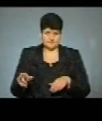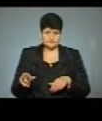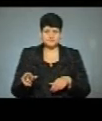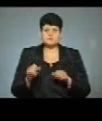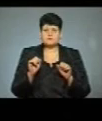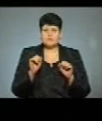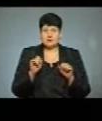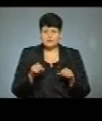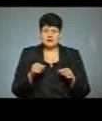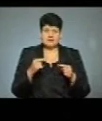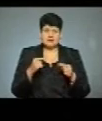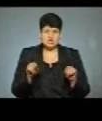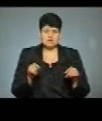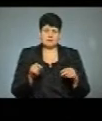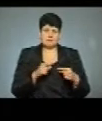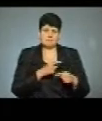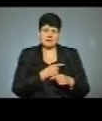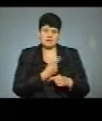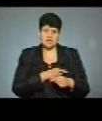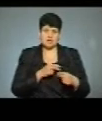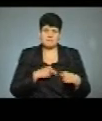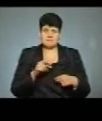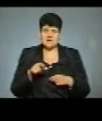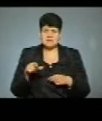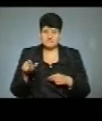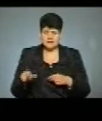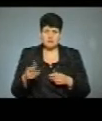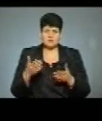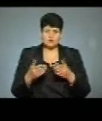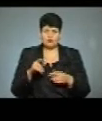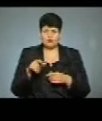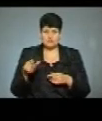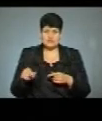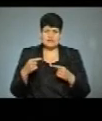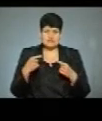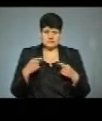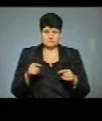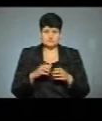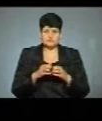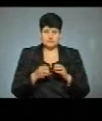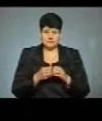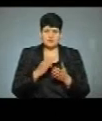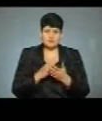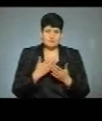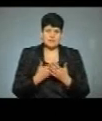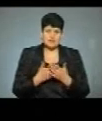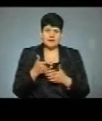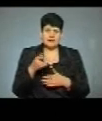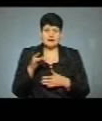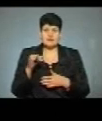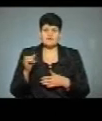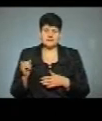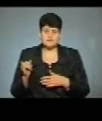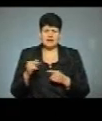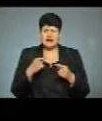що іншим медичним працівникам, якщо у людей з іншою патологією є ознаки ГРВІ.